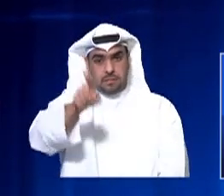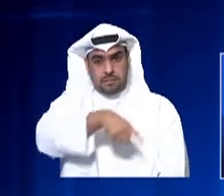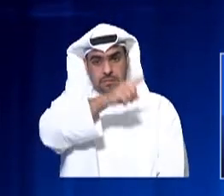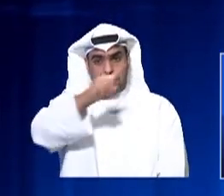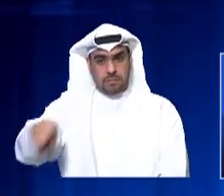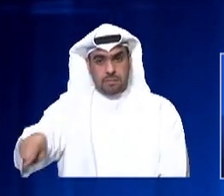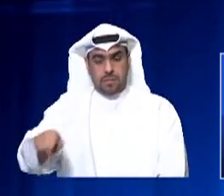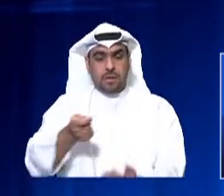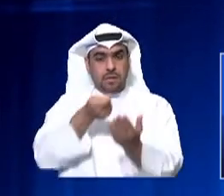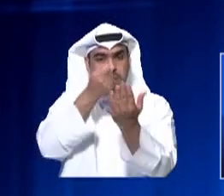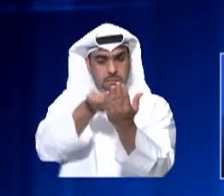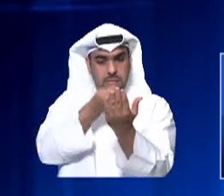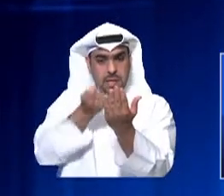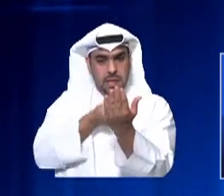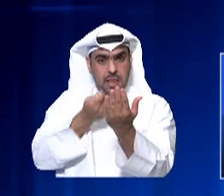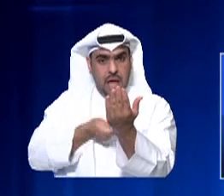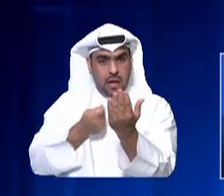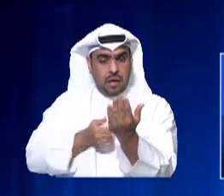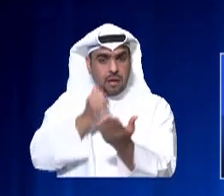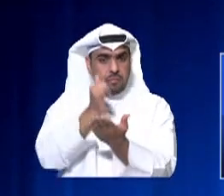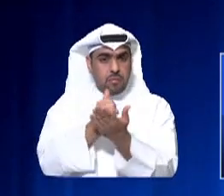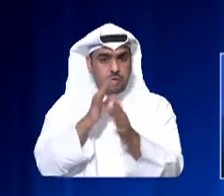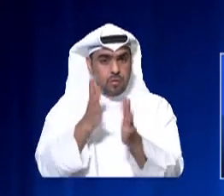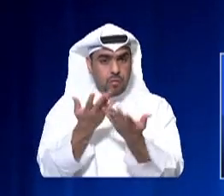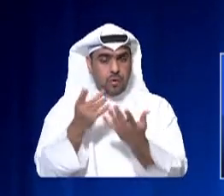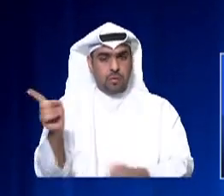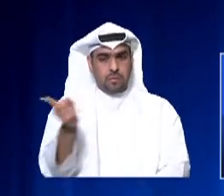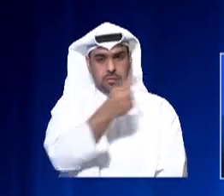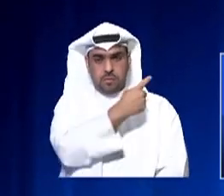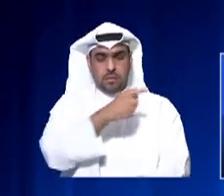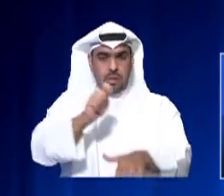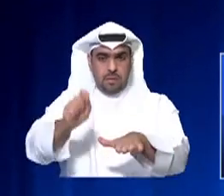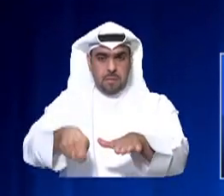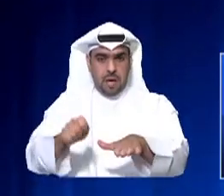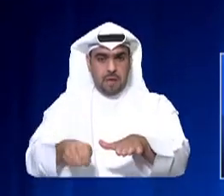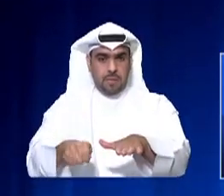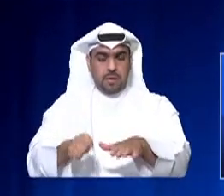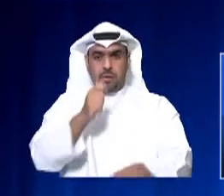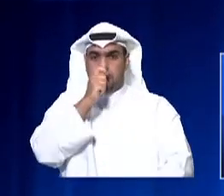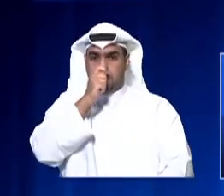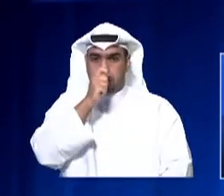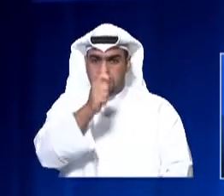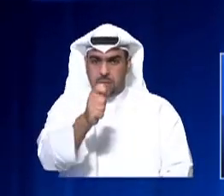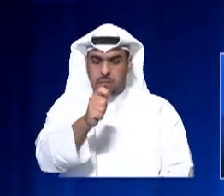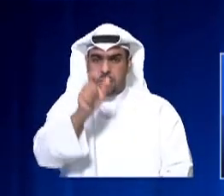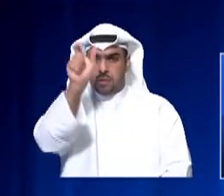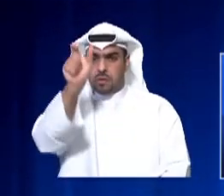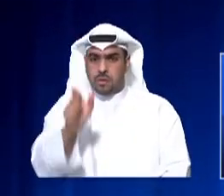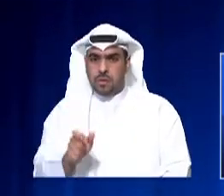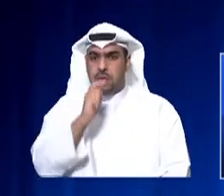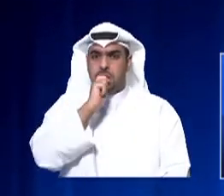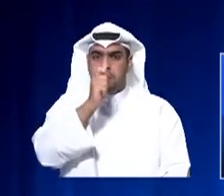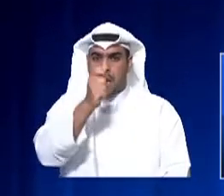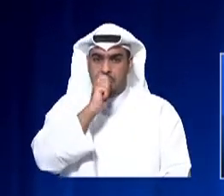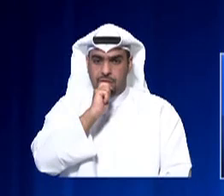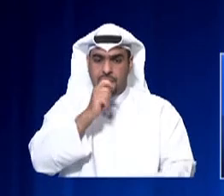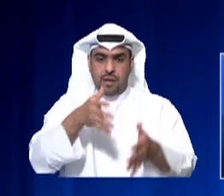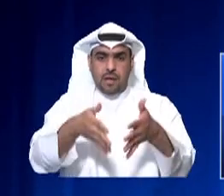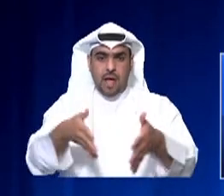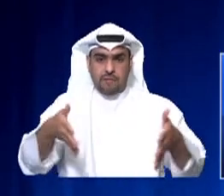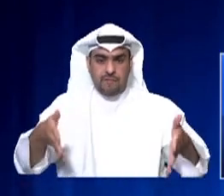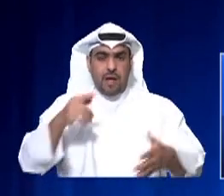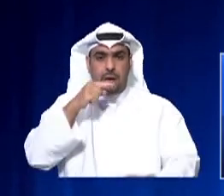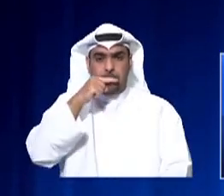الدولية وغيرها، تجاه جرائمهم ضد الإنسانية والطفولة والإعلاميين، إلى جانب جريمة الاحتلال المستمرة